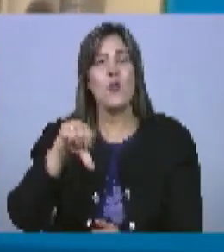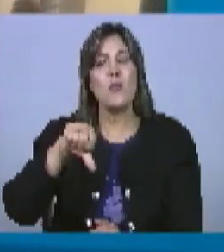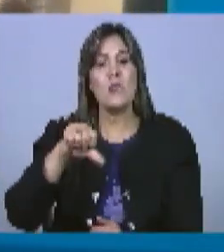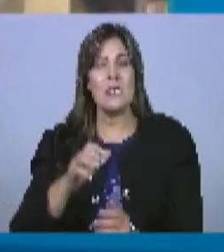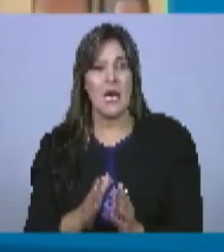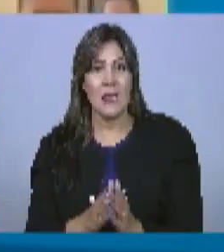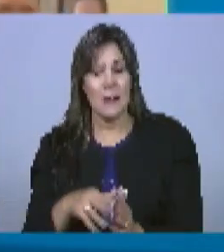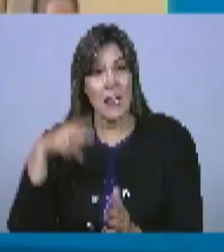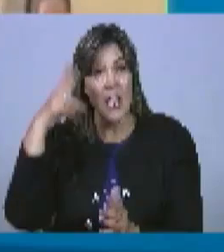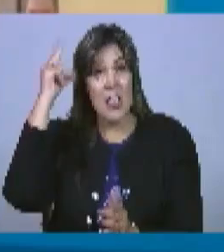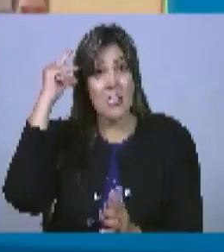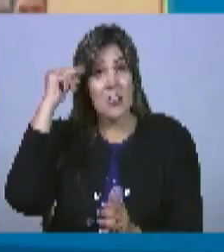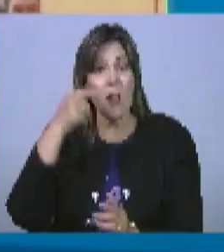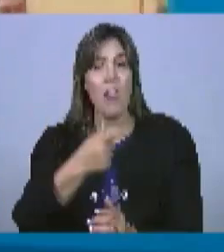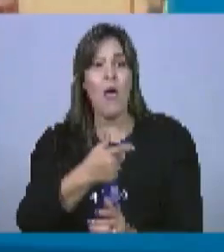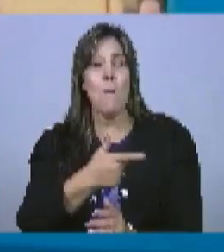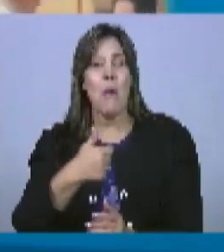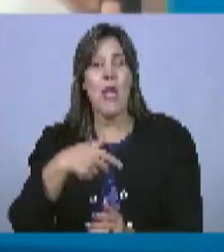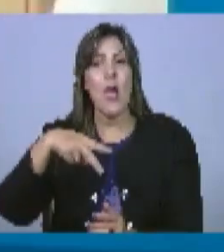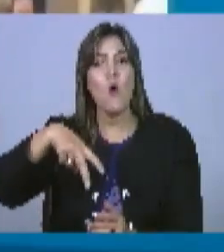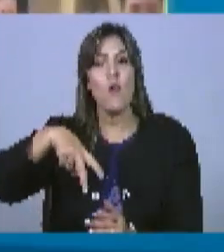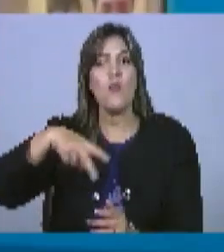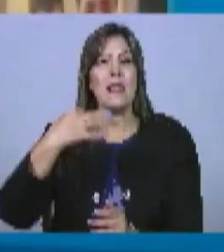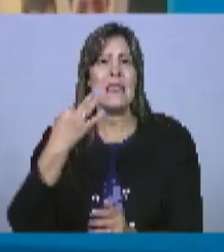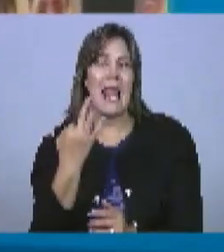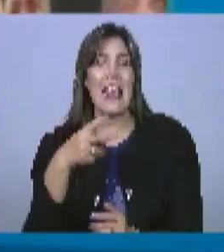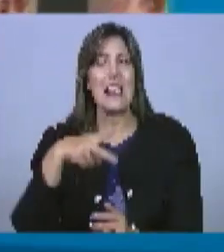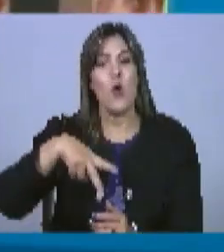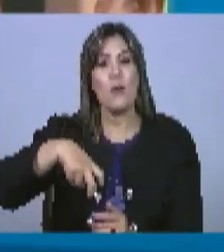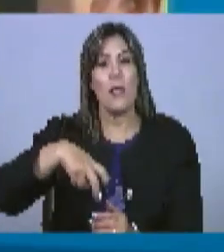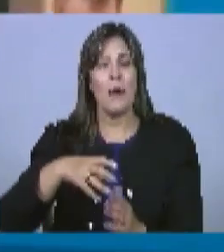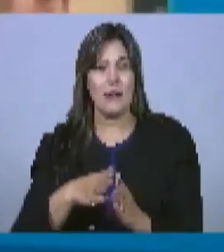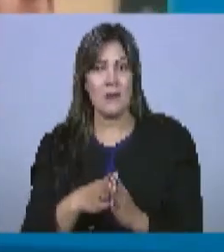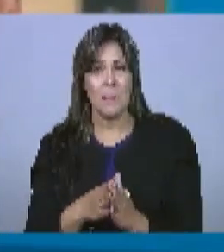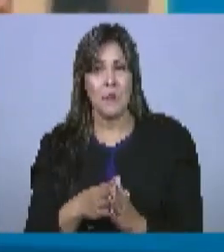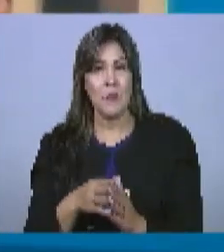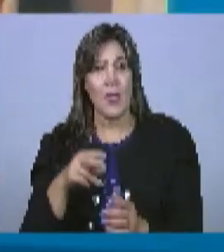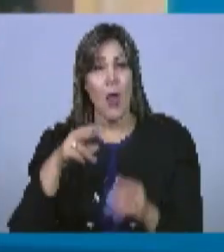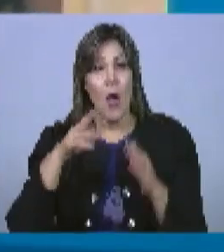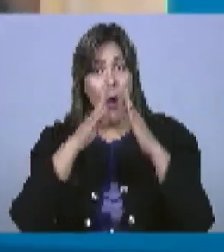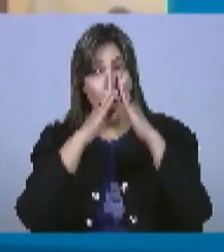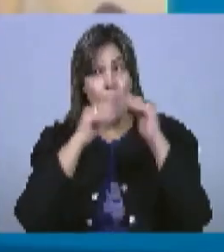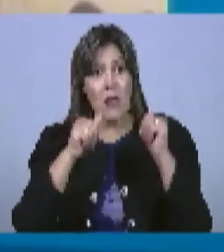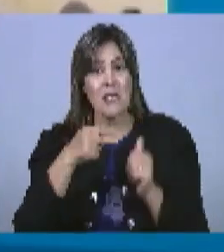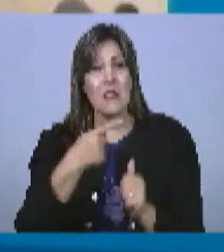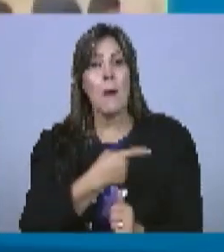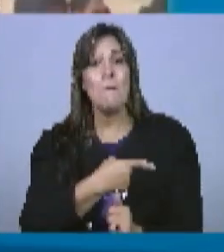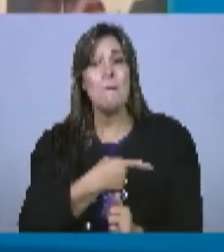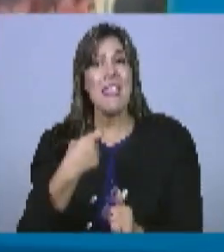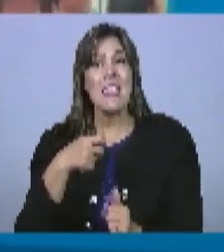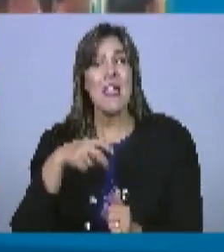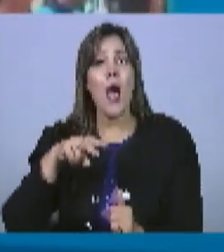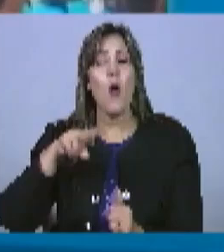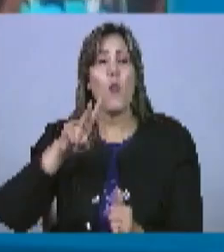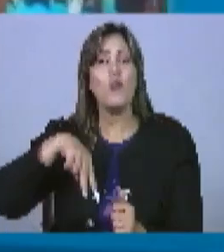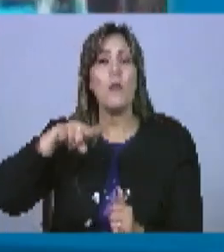اسرائيل 193 يوم مصر 118 يوم